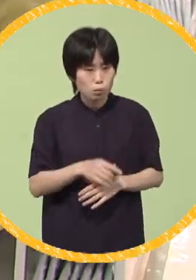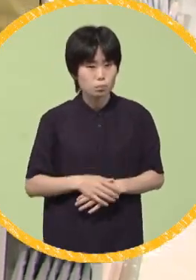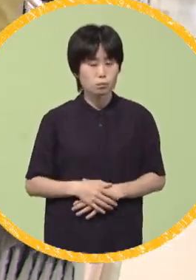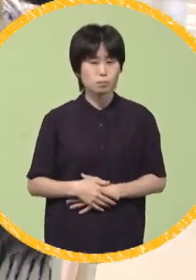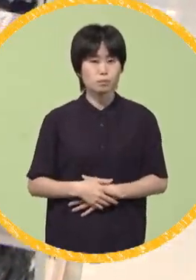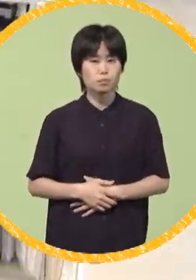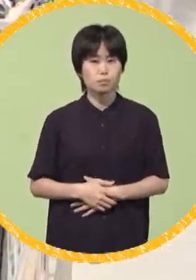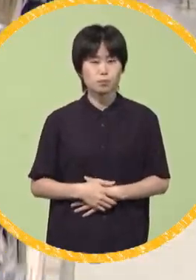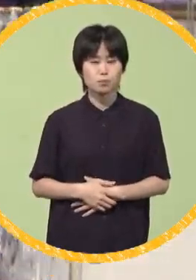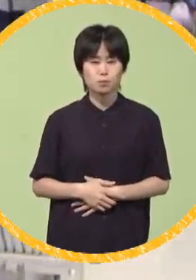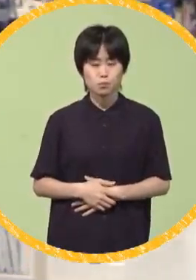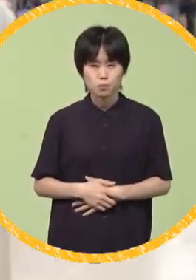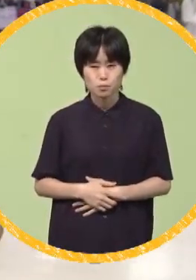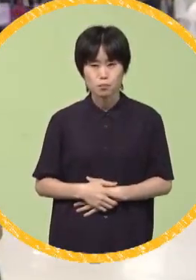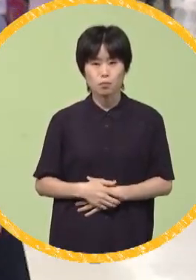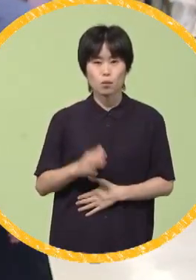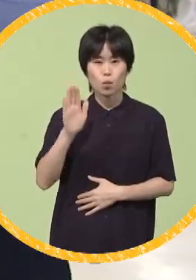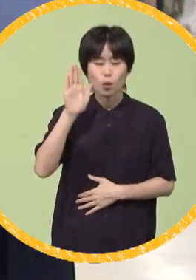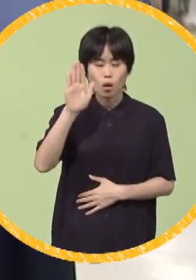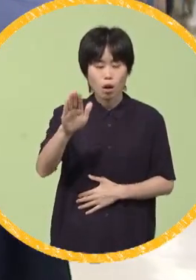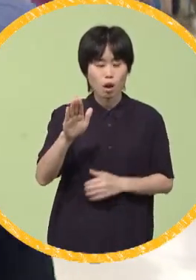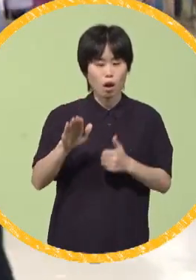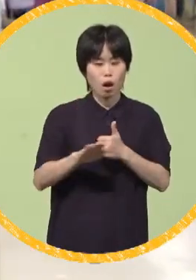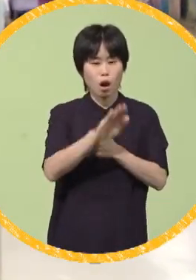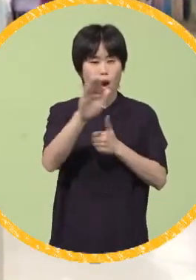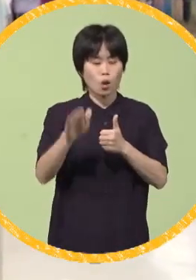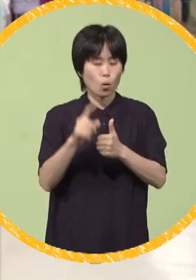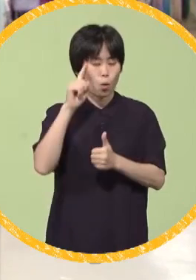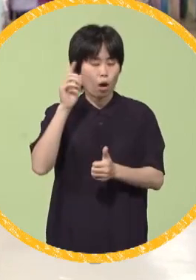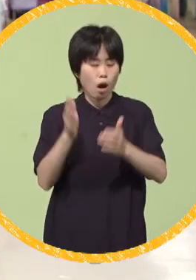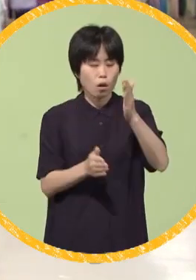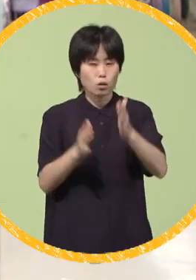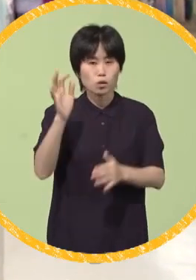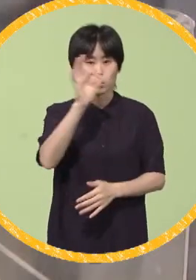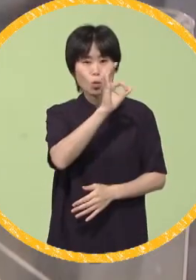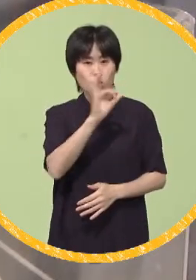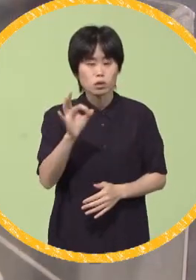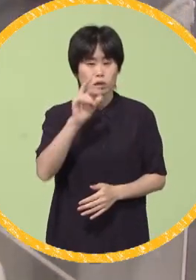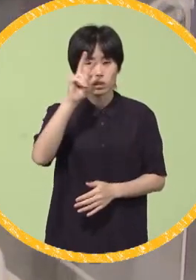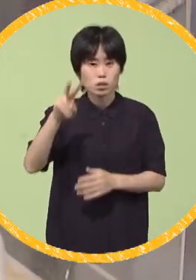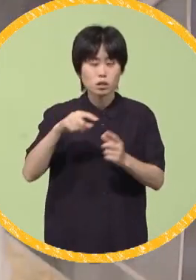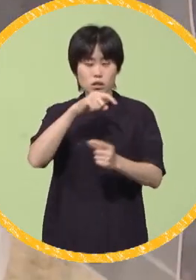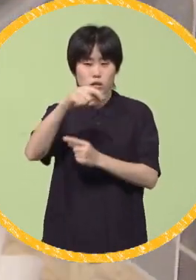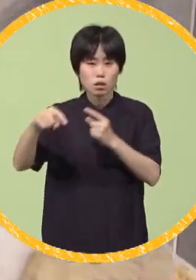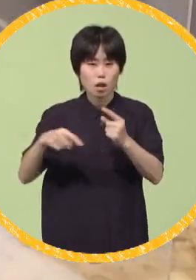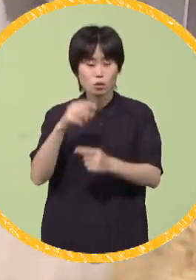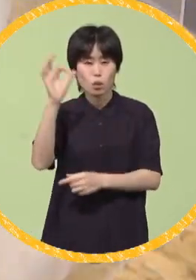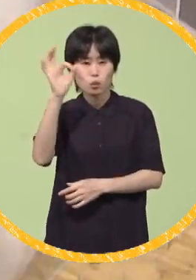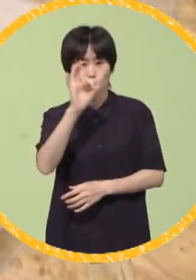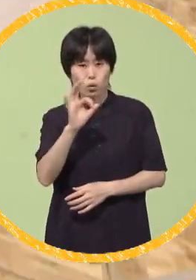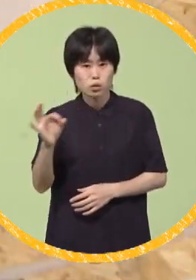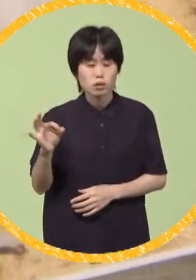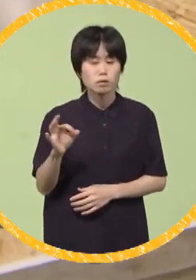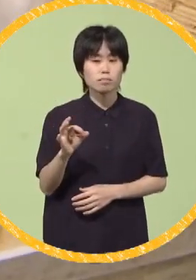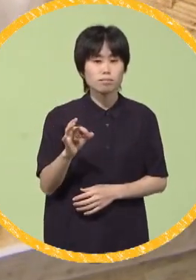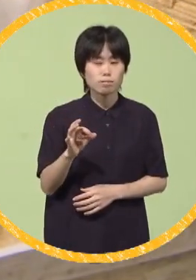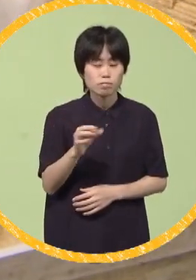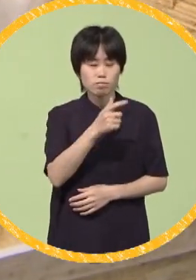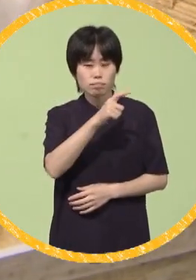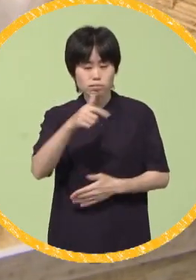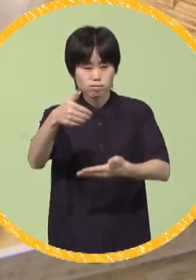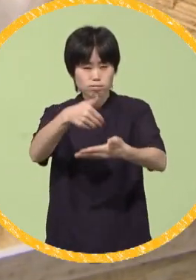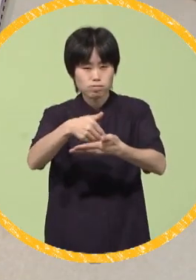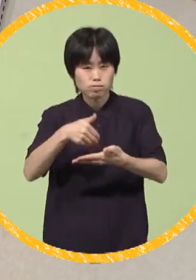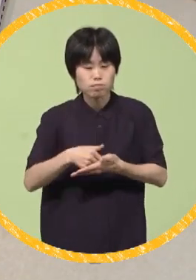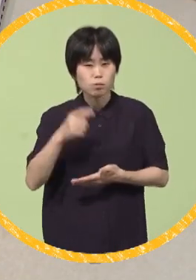そうですね、はい、これから環境配慮した商品だとか、はい、あとリサイクル循環型の商品、これをやはりお客様も求めて